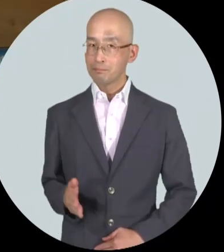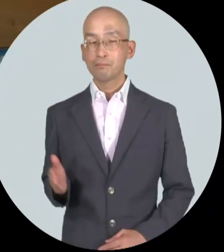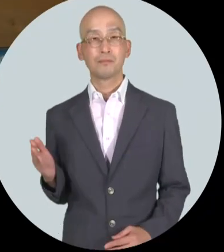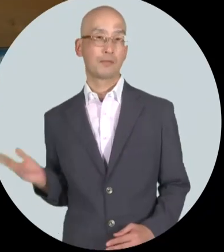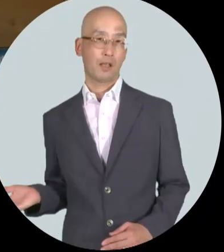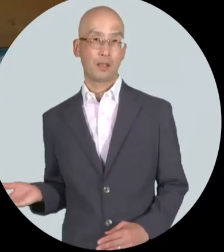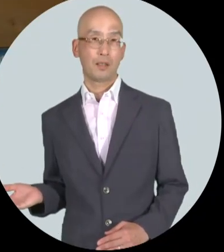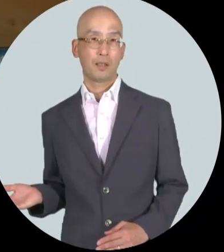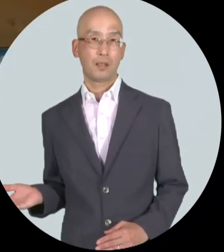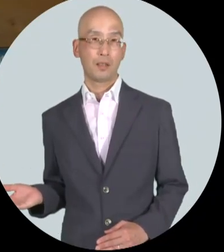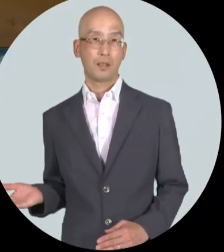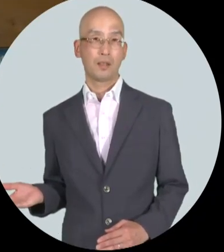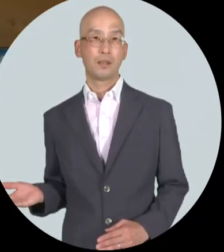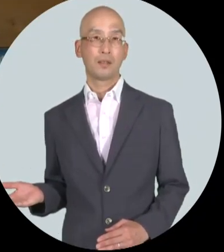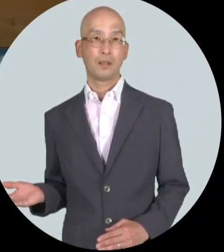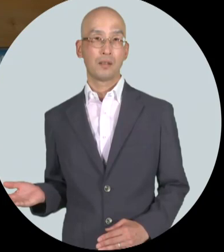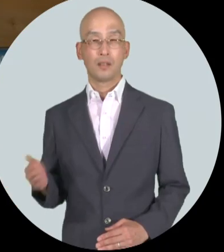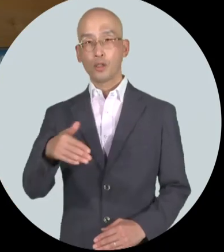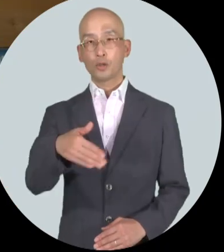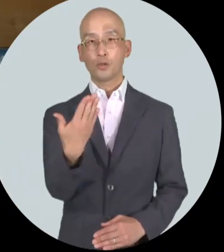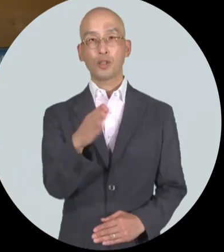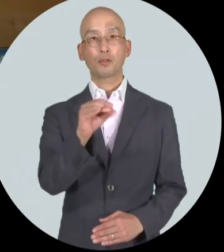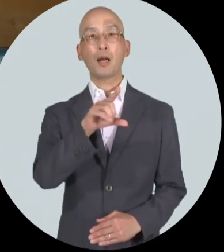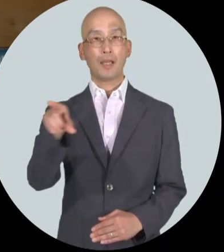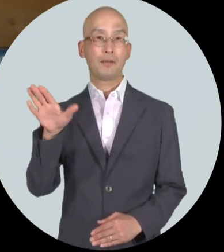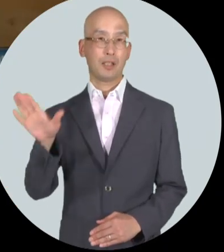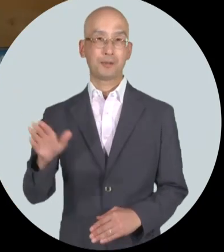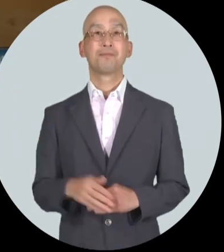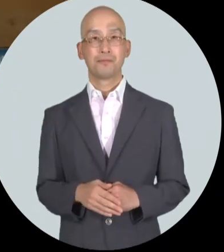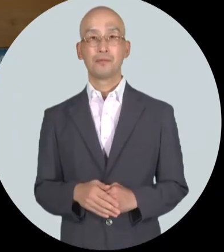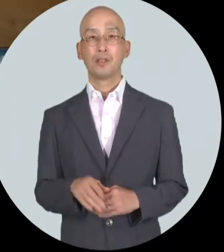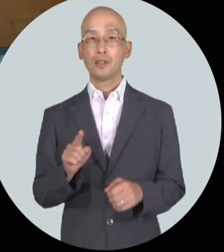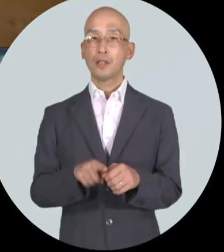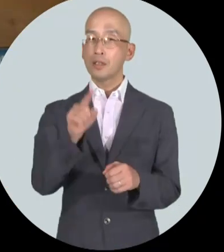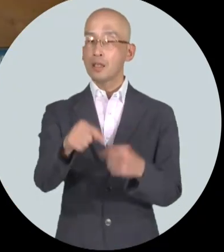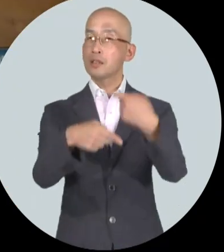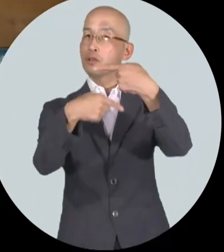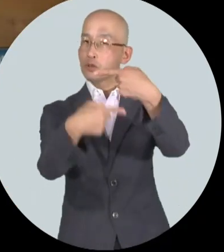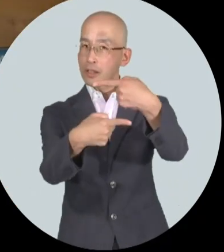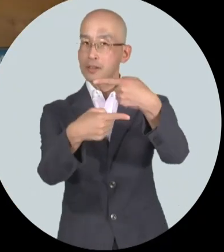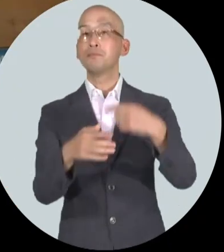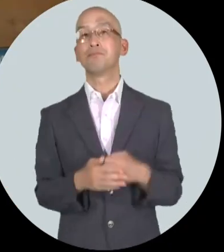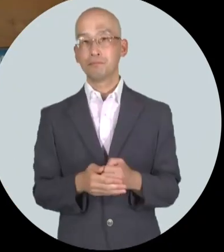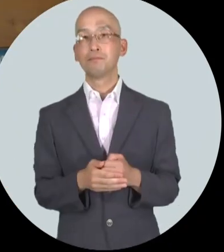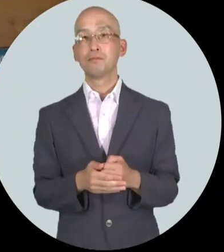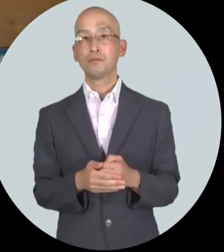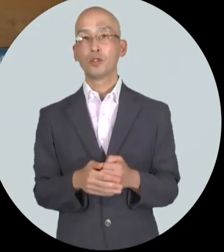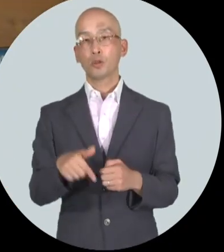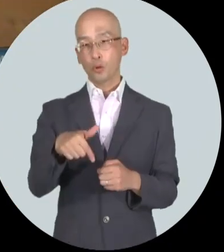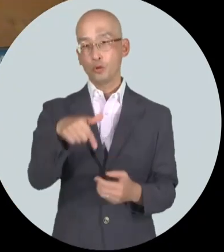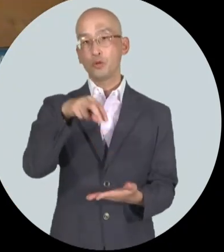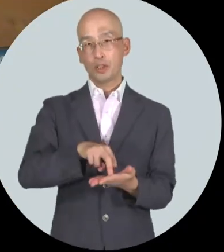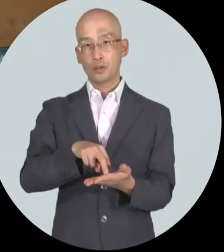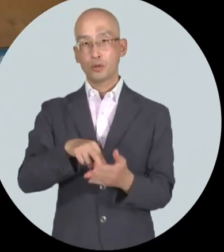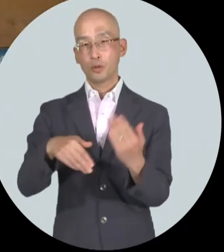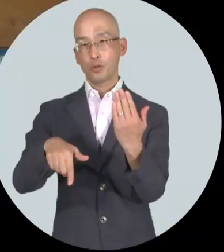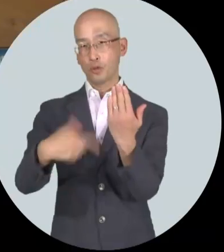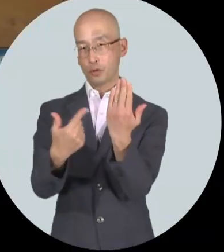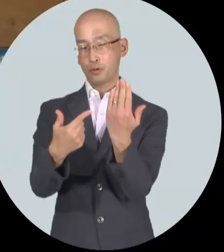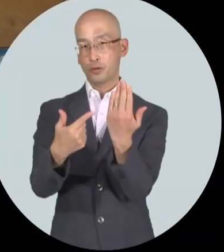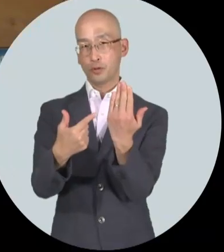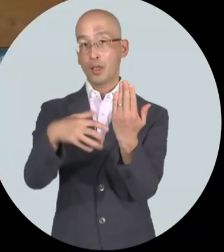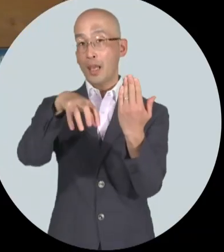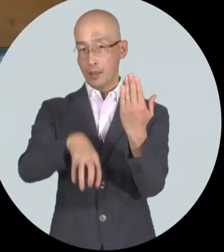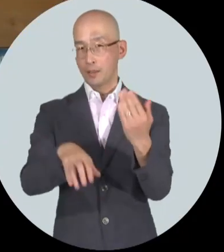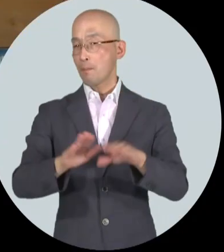100周年記念事業費900万円規模ということで、来年の1月1日に植物園開園100周年を迎